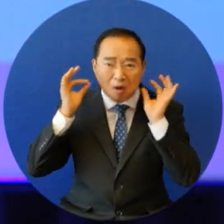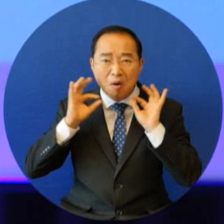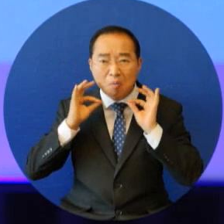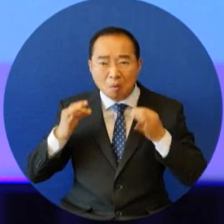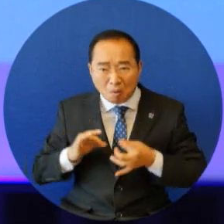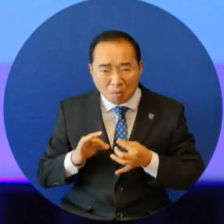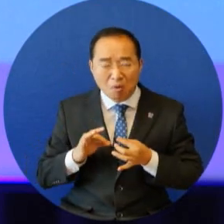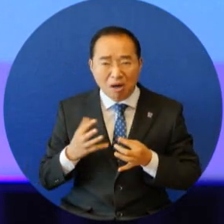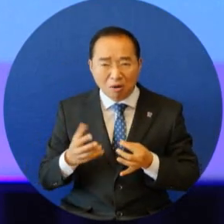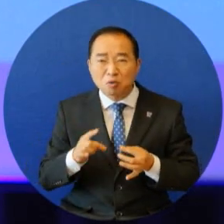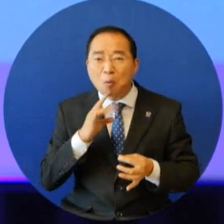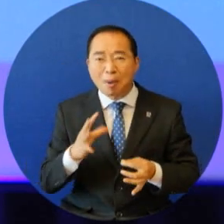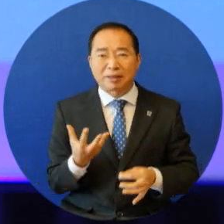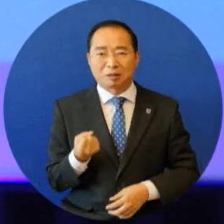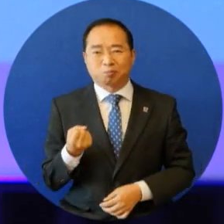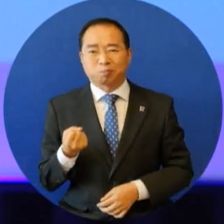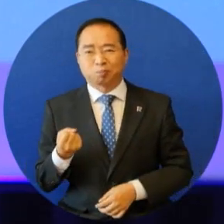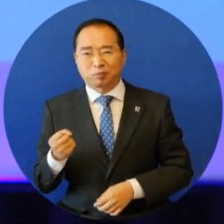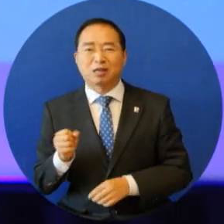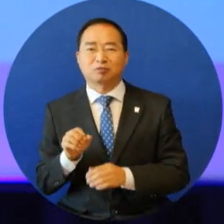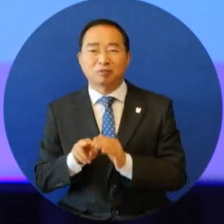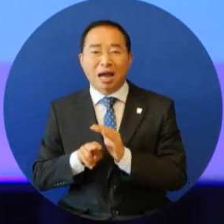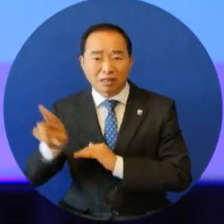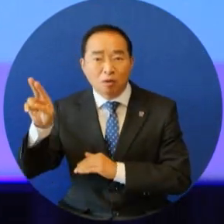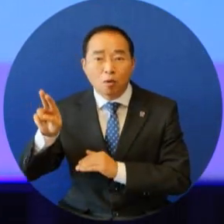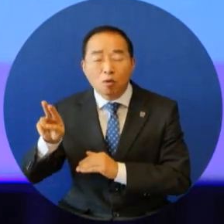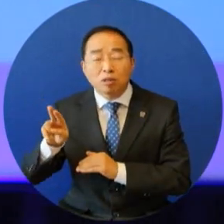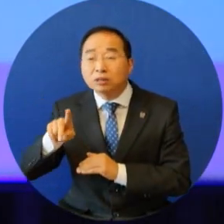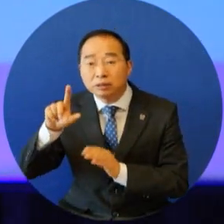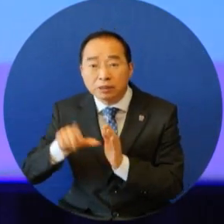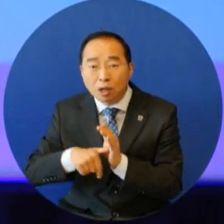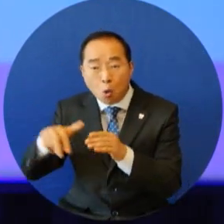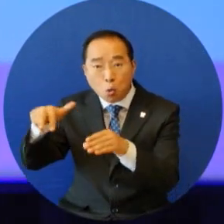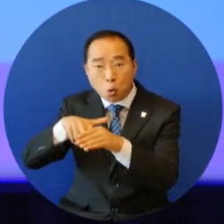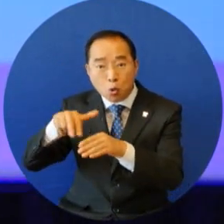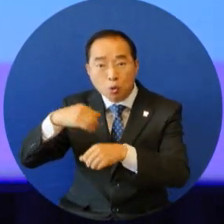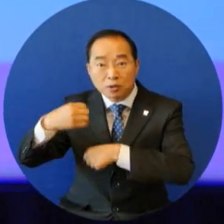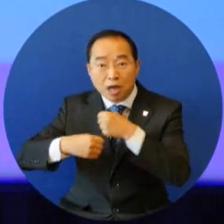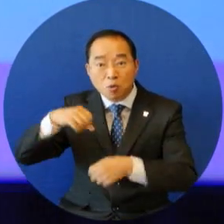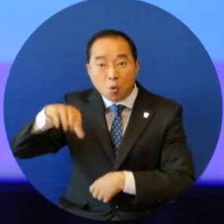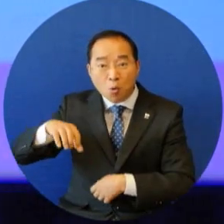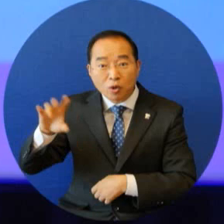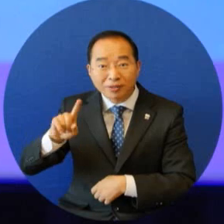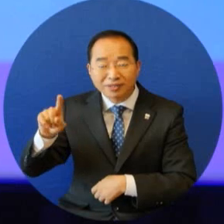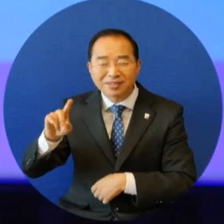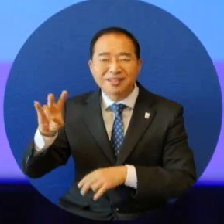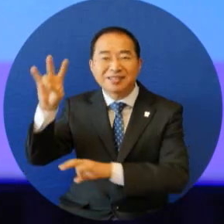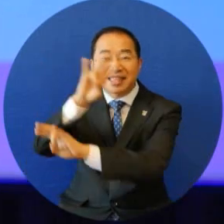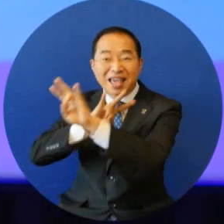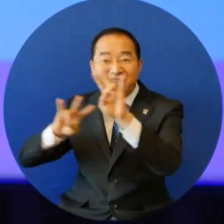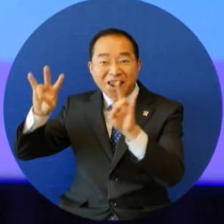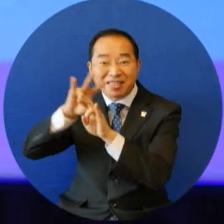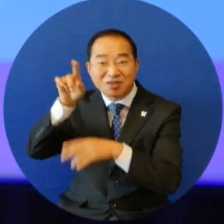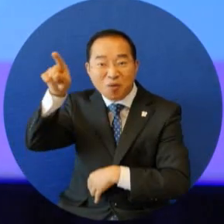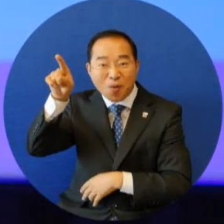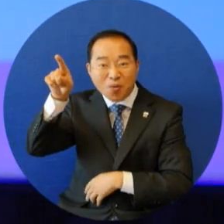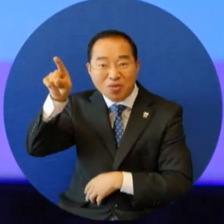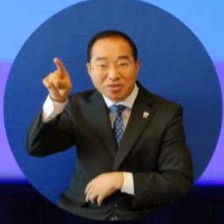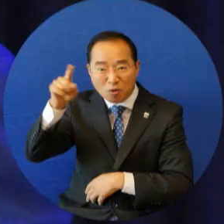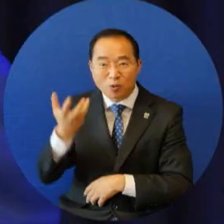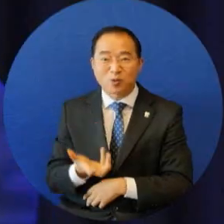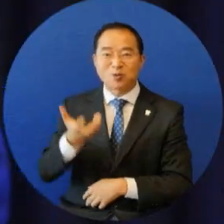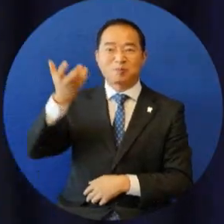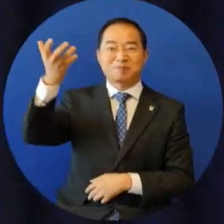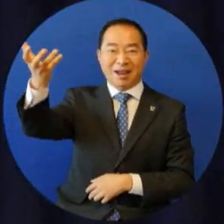보석들을 한 묶음씩 쥐고 그 당시 비교적 종교의 자유가 있었던 저 네덜란드 쪽의 저지대로